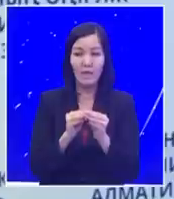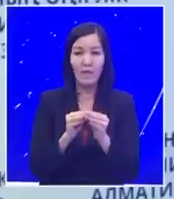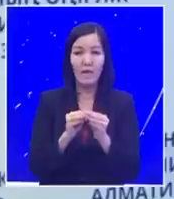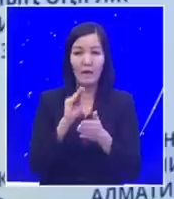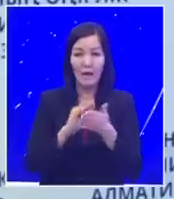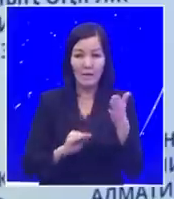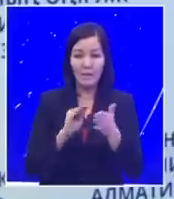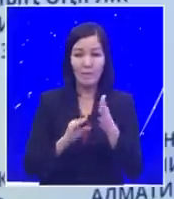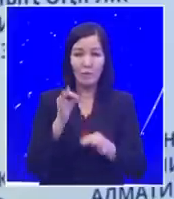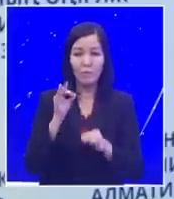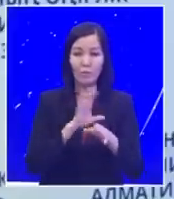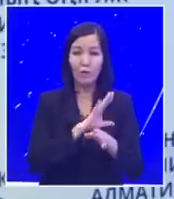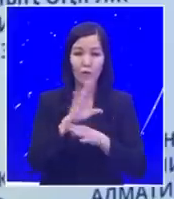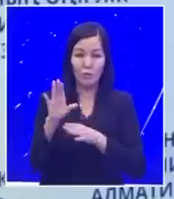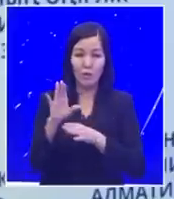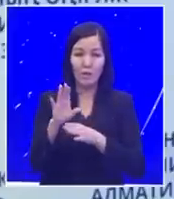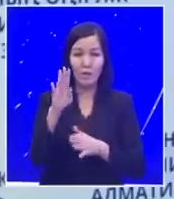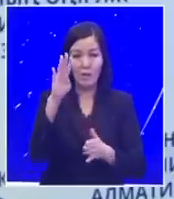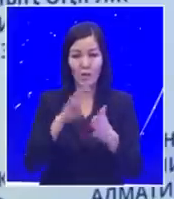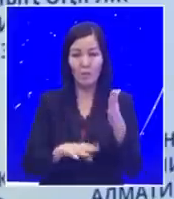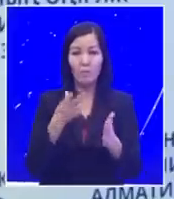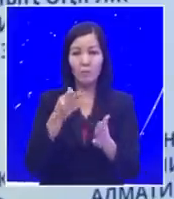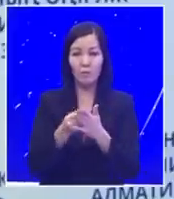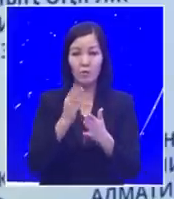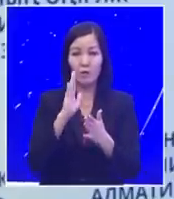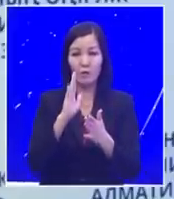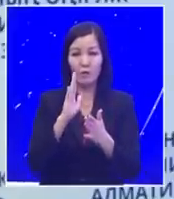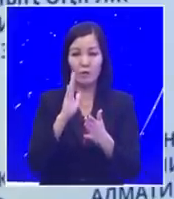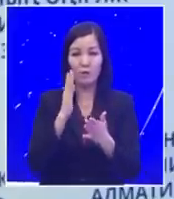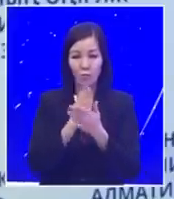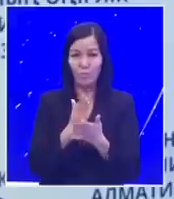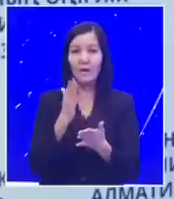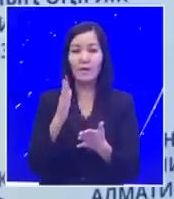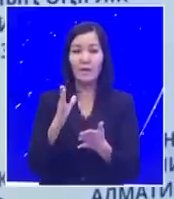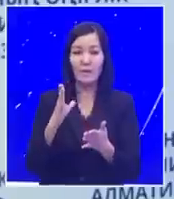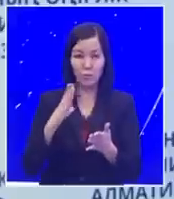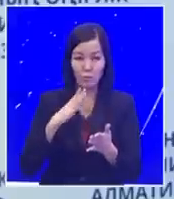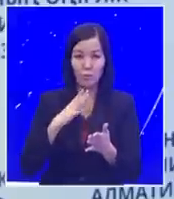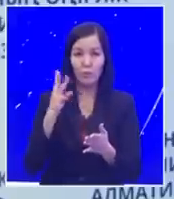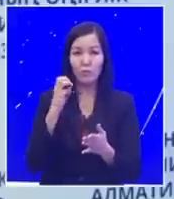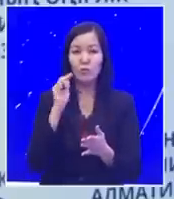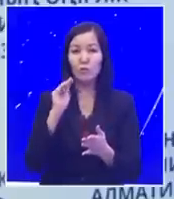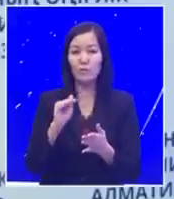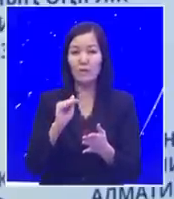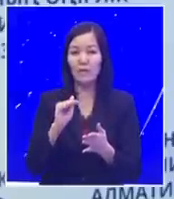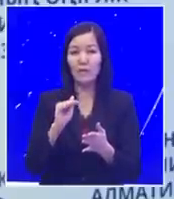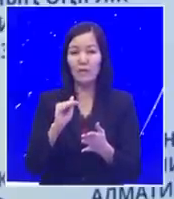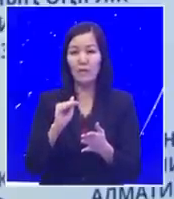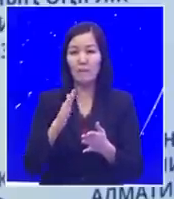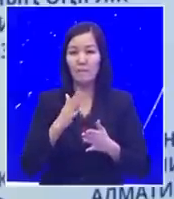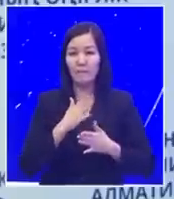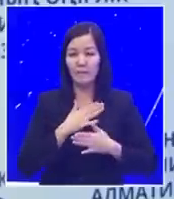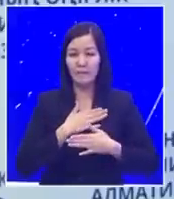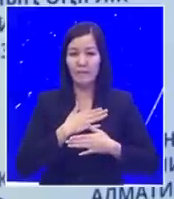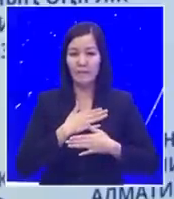хаттама толтырып, сотқа жөнелтіліп, айыппұл салынып жатыр. Бүгінгі күнге 300 мыңға жуық біздің